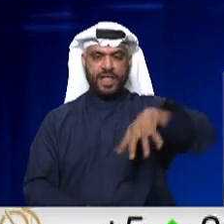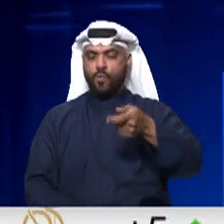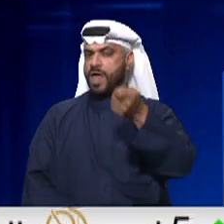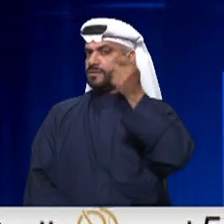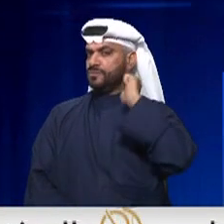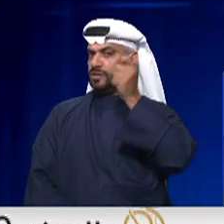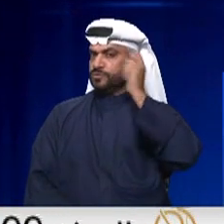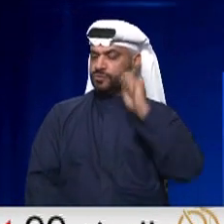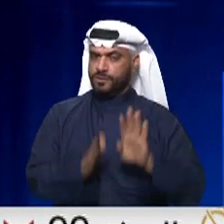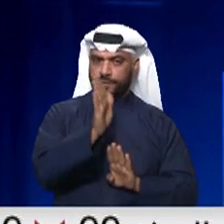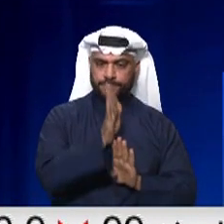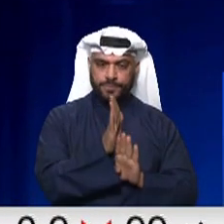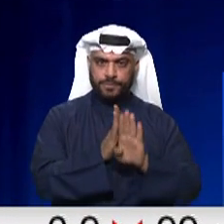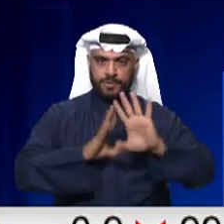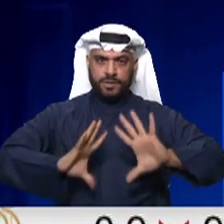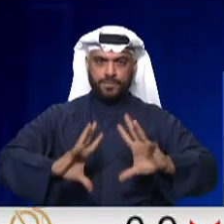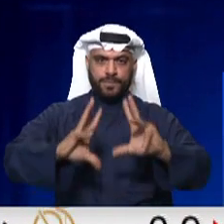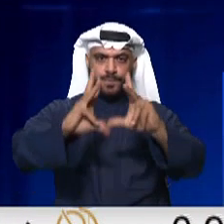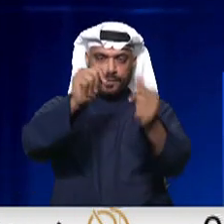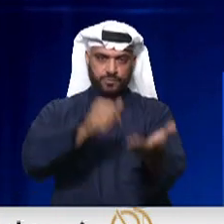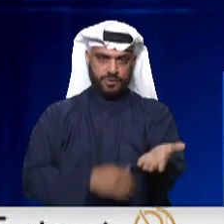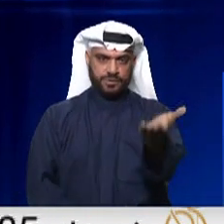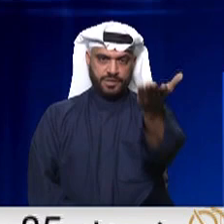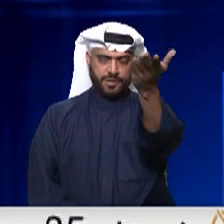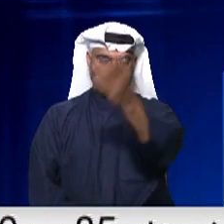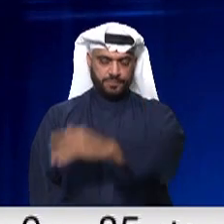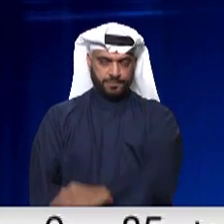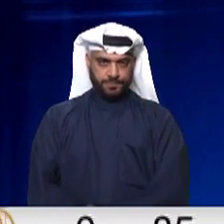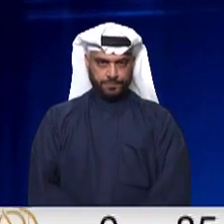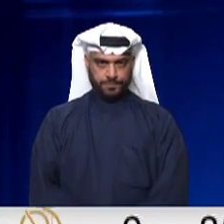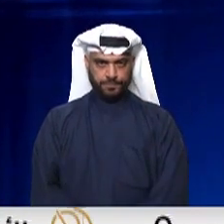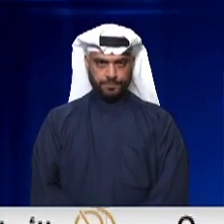كينيا وشعبها الصديق كل التقدم والازدهار